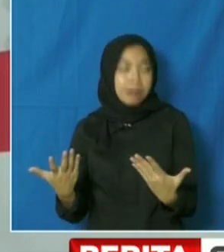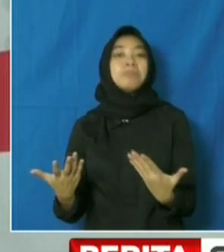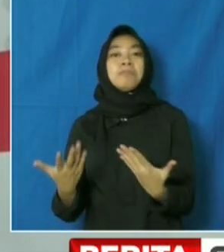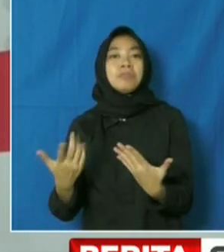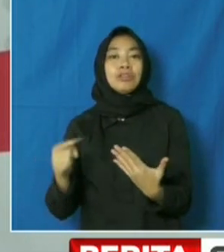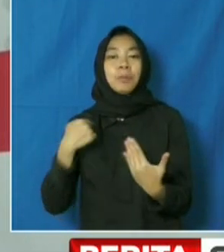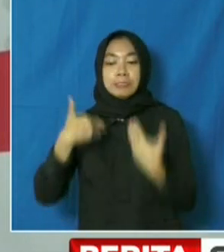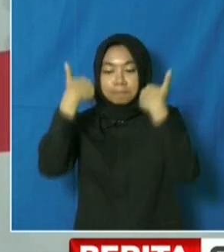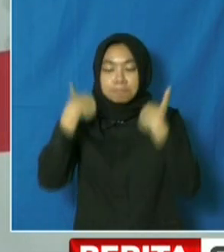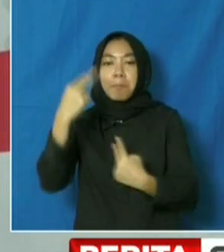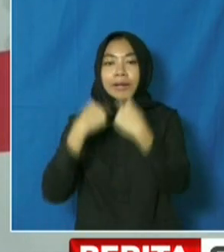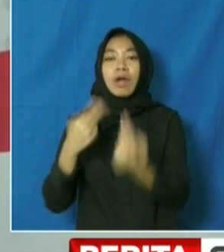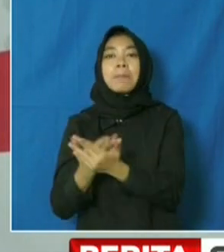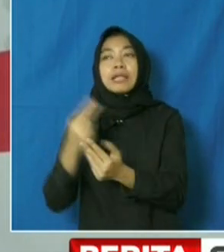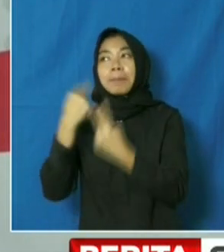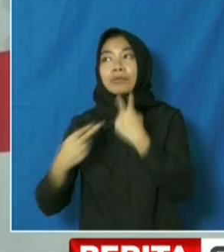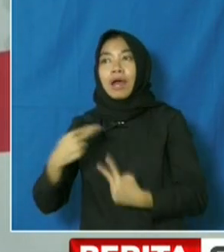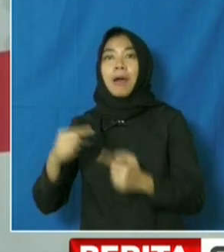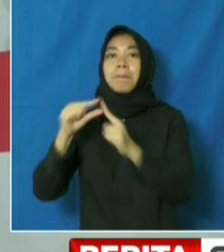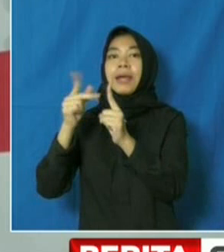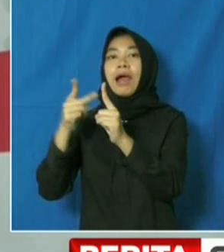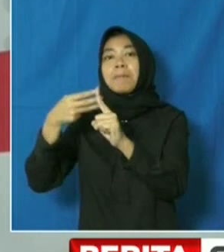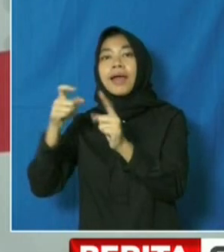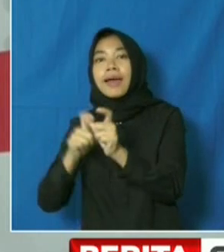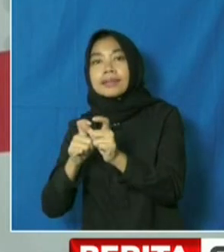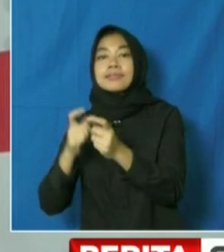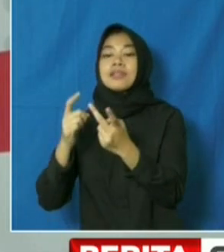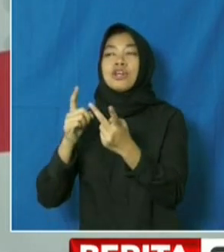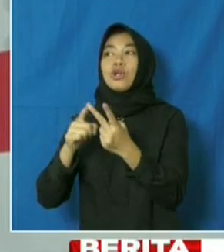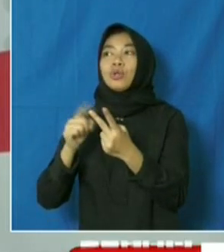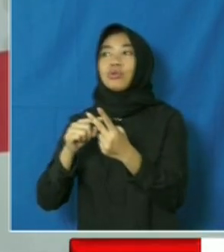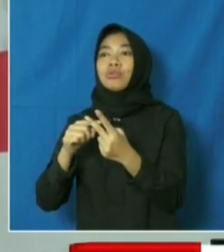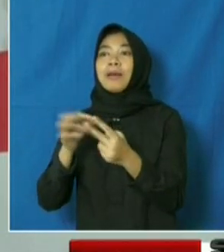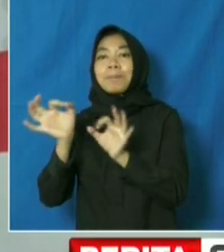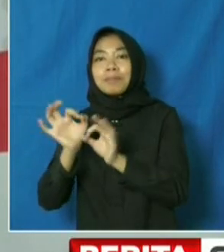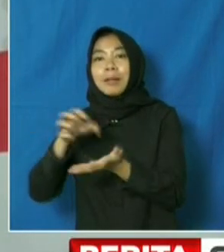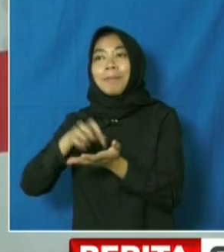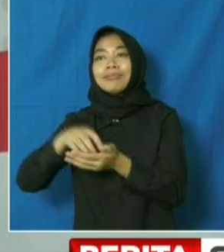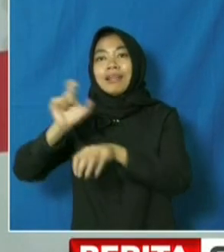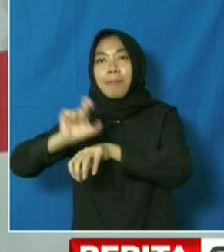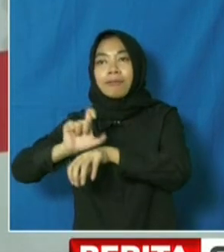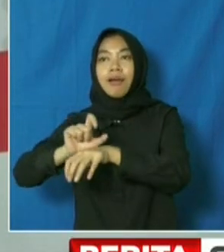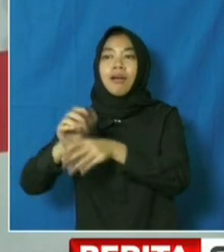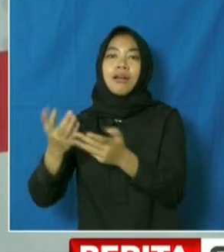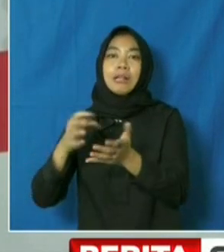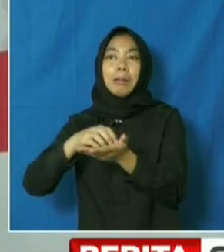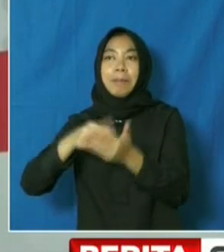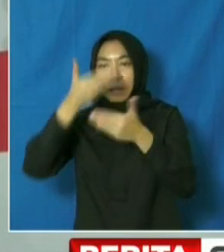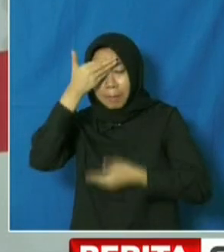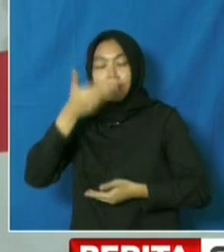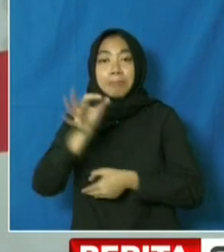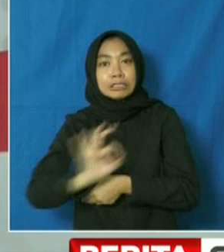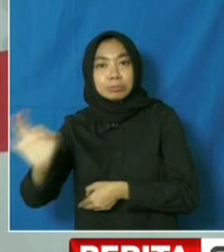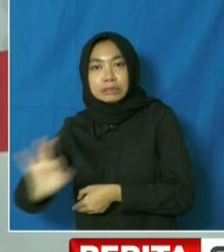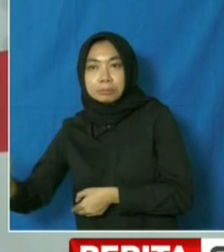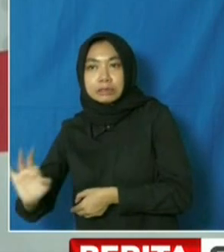Memastikan kondisi kesehatan PHBS kemudian menjaga kebersihan tempat ibadah dan juga